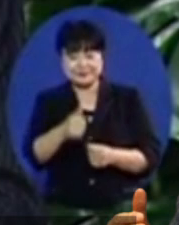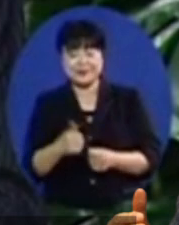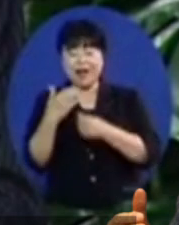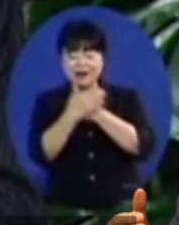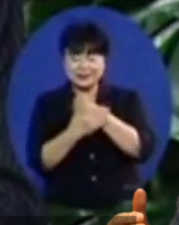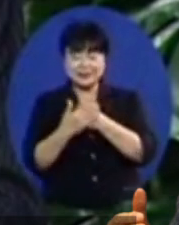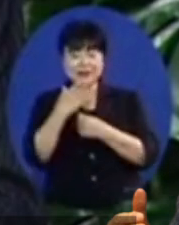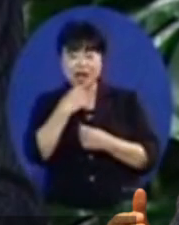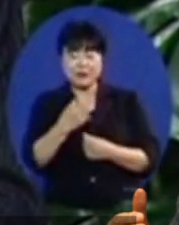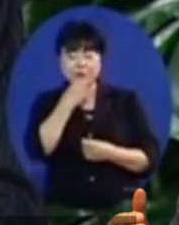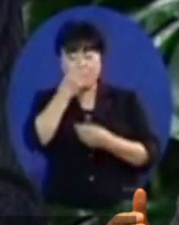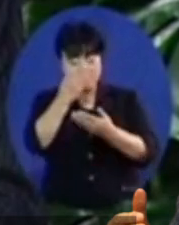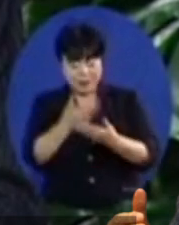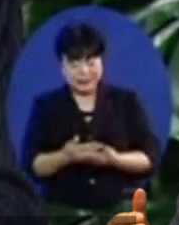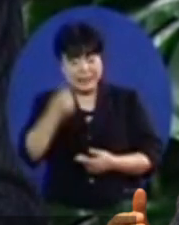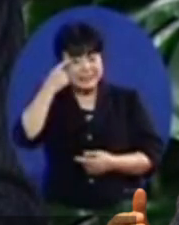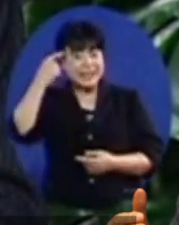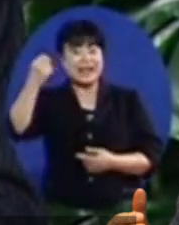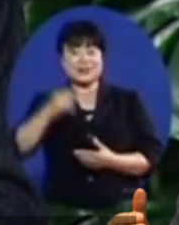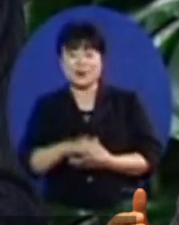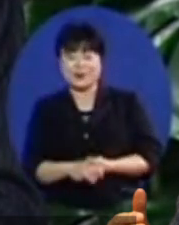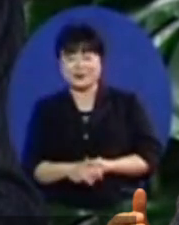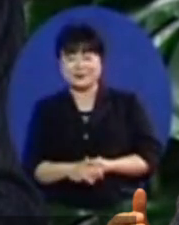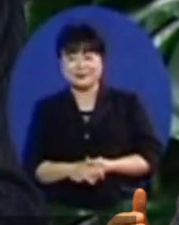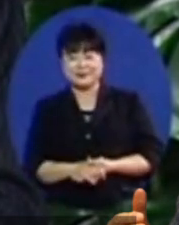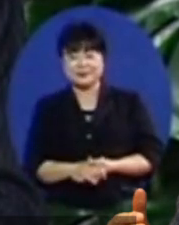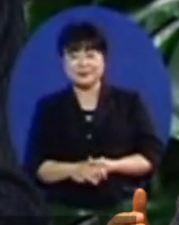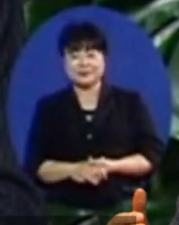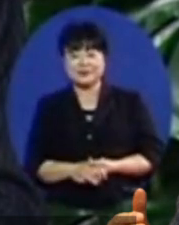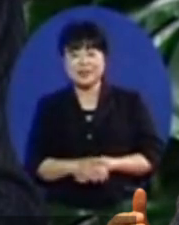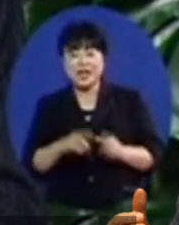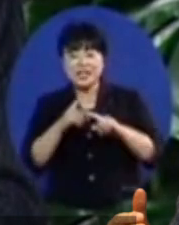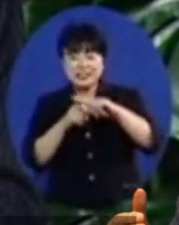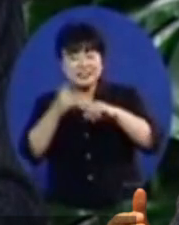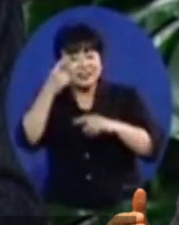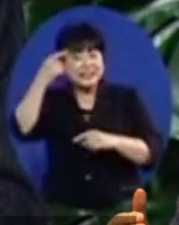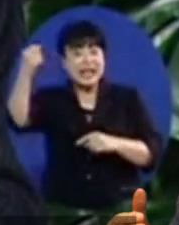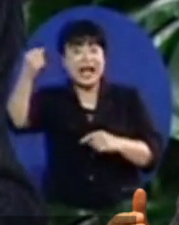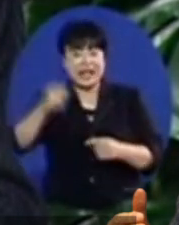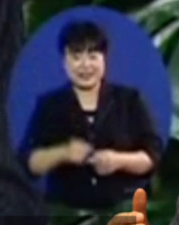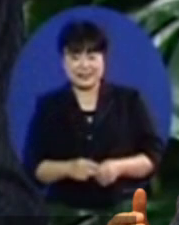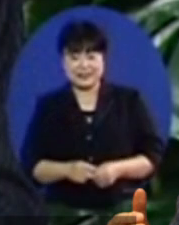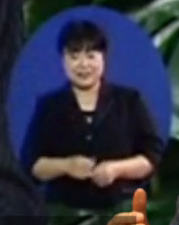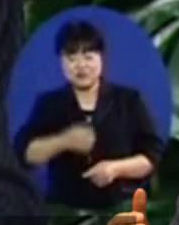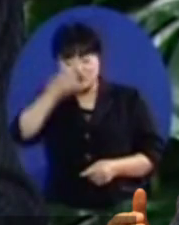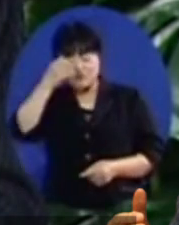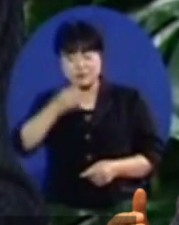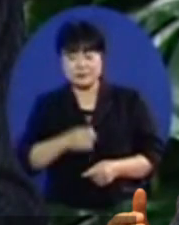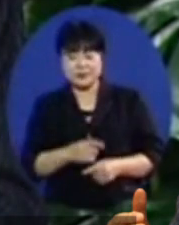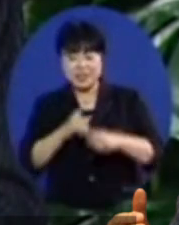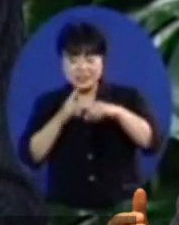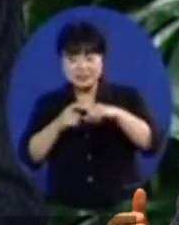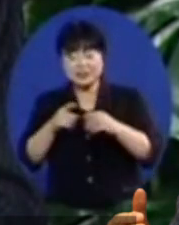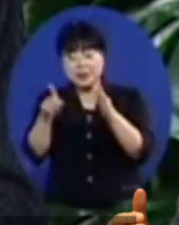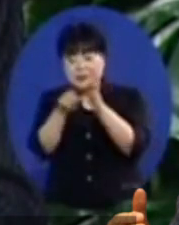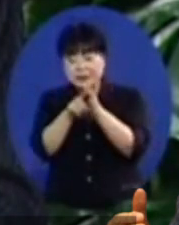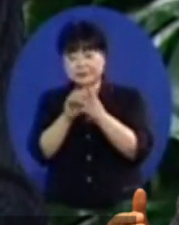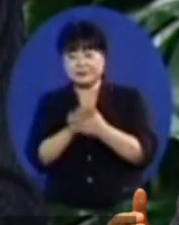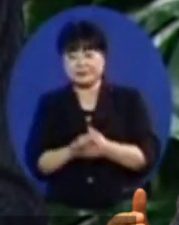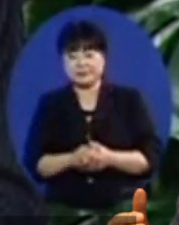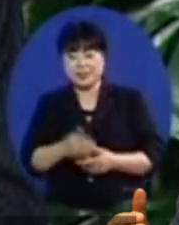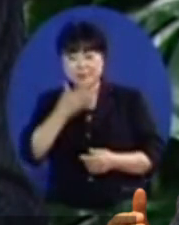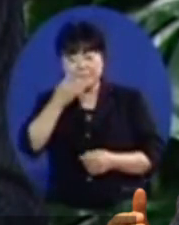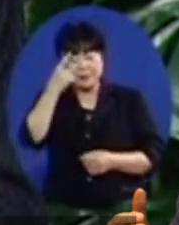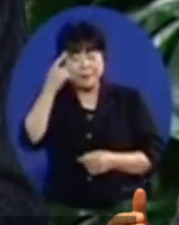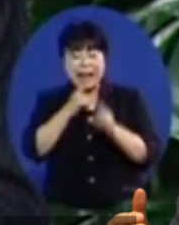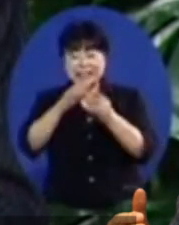은혜로 아브라함의 복을 받은 것을 생각하시고 긍정적인 생각과 긍정적인 꿈과 긍정적인 믿음과 긍정적인